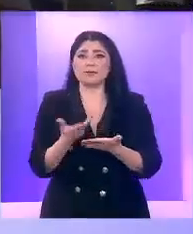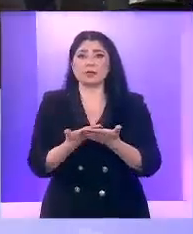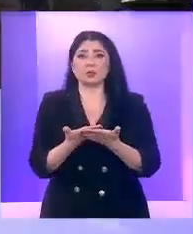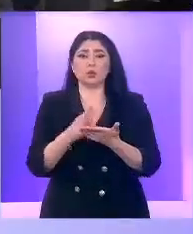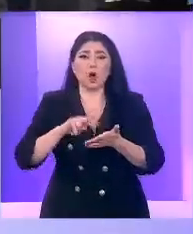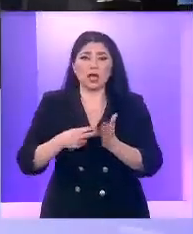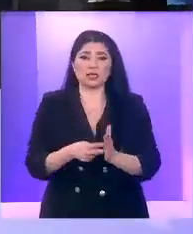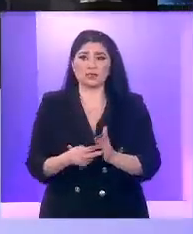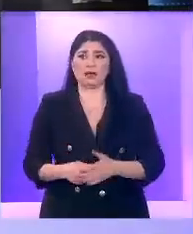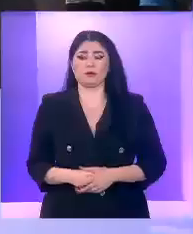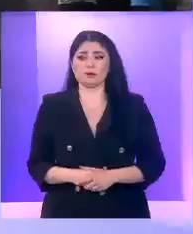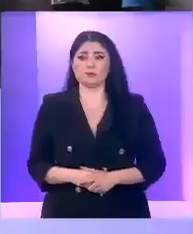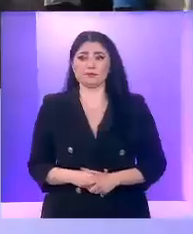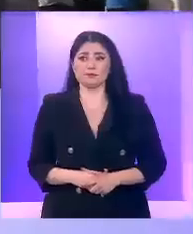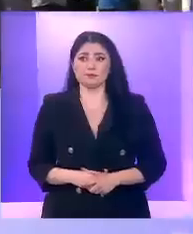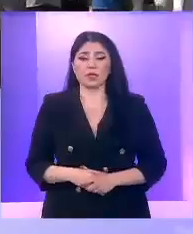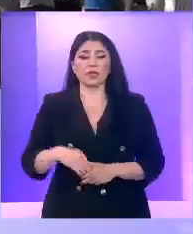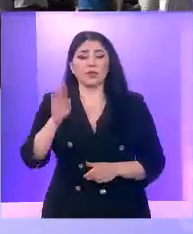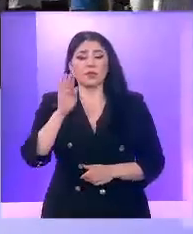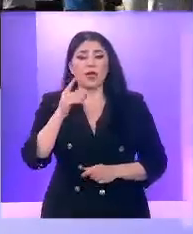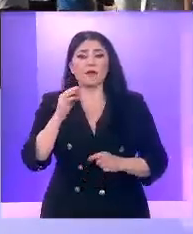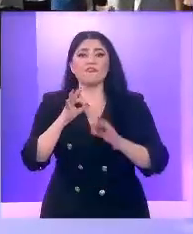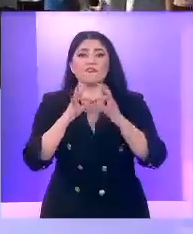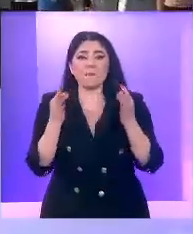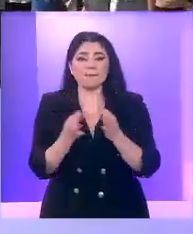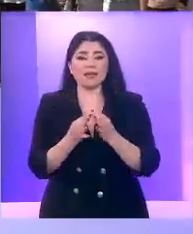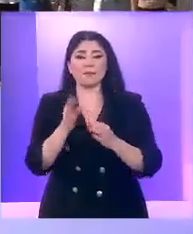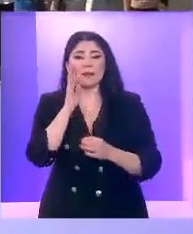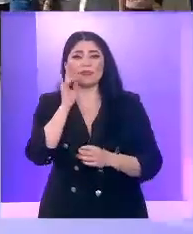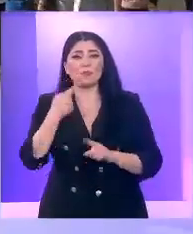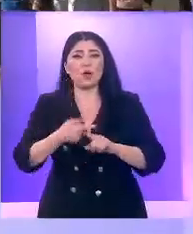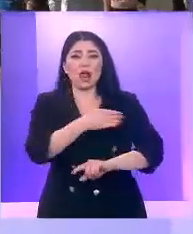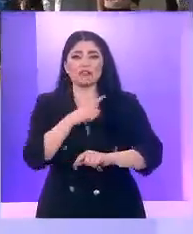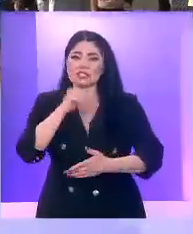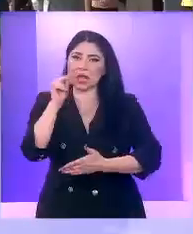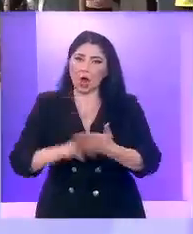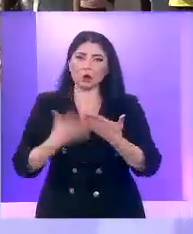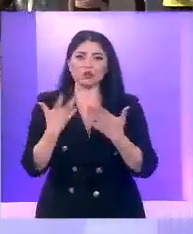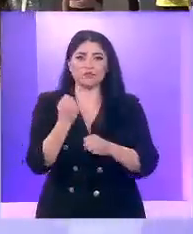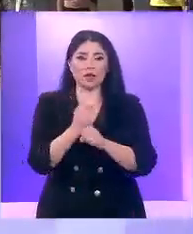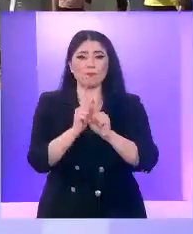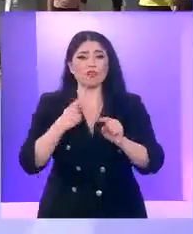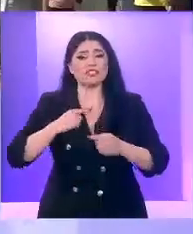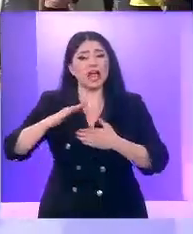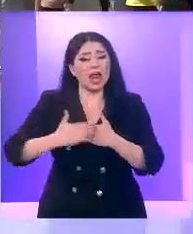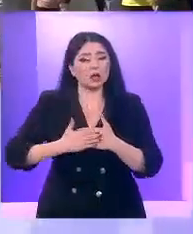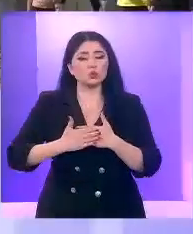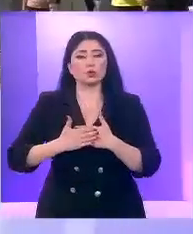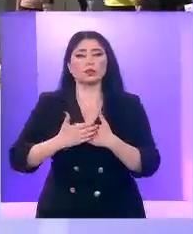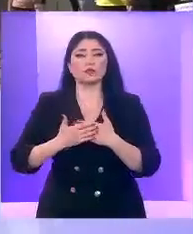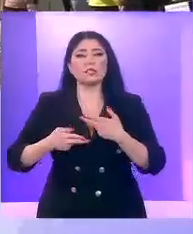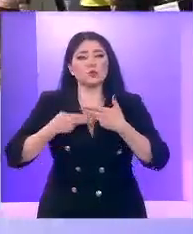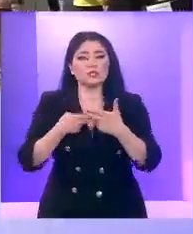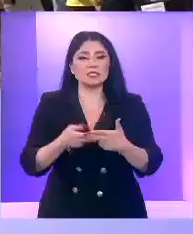și părinții și elevii, în mare parte, sunt de acord cu profesorii și îi susțin în acest